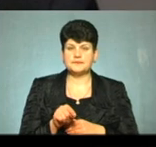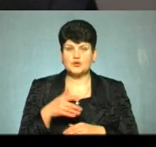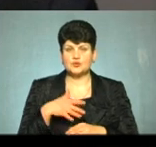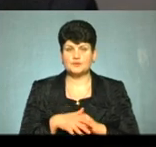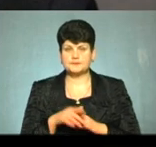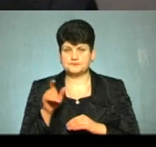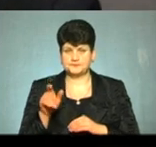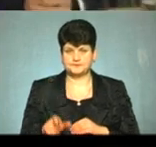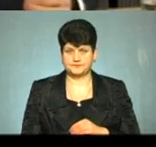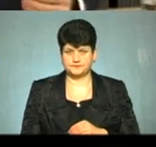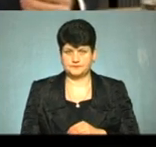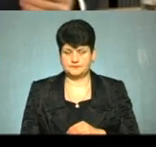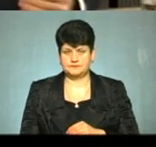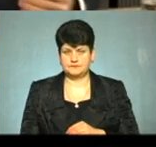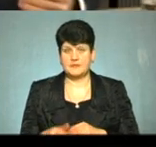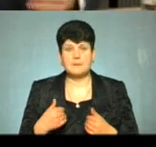винести пацієнт.